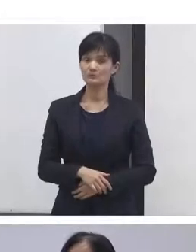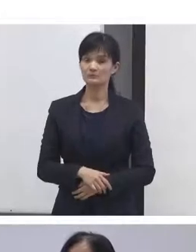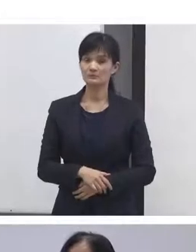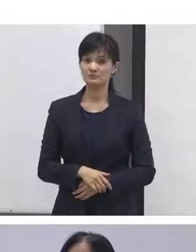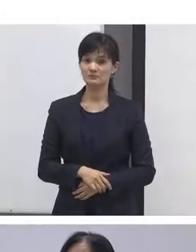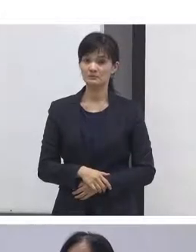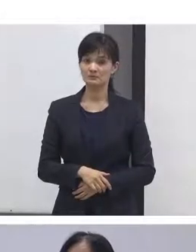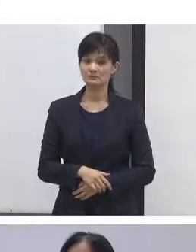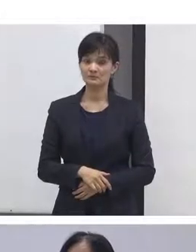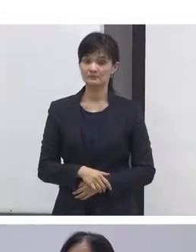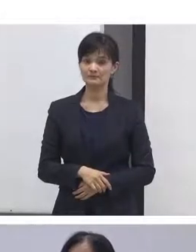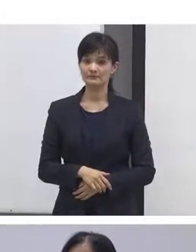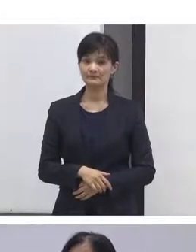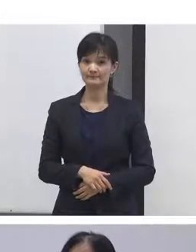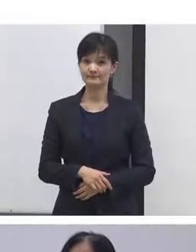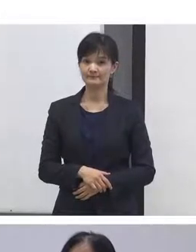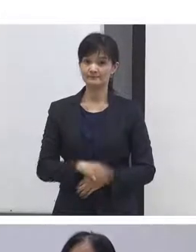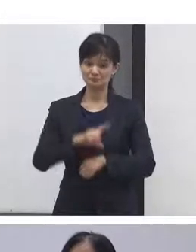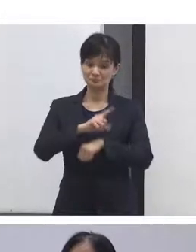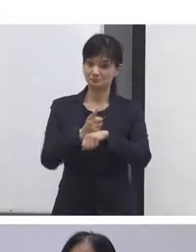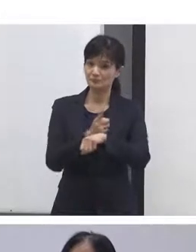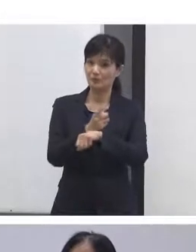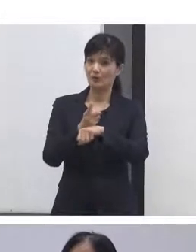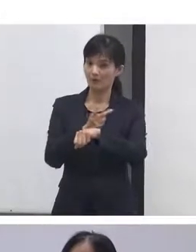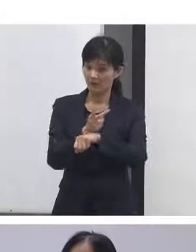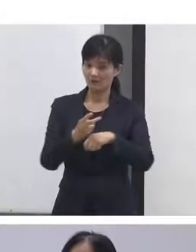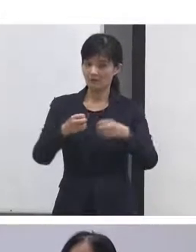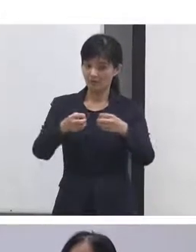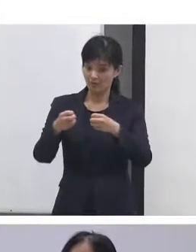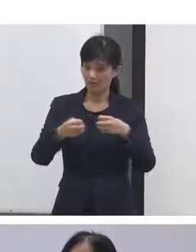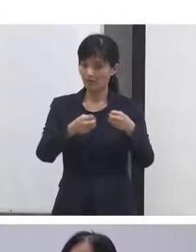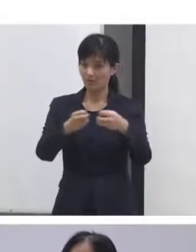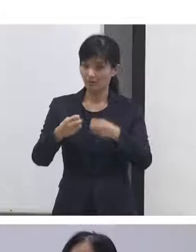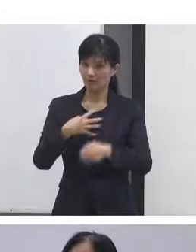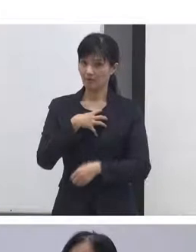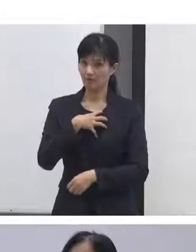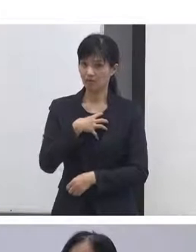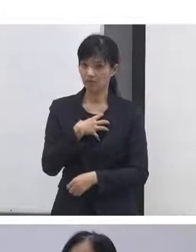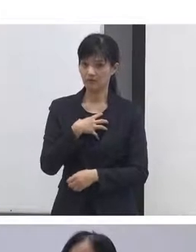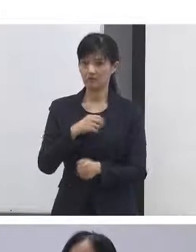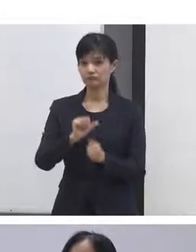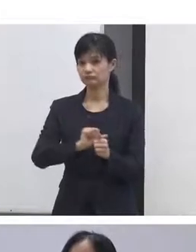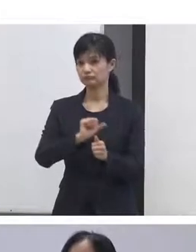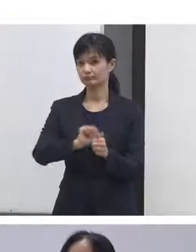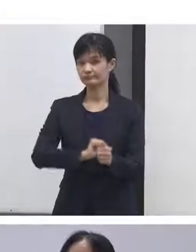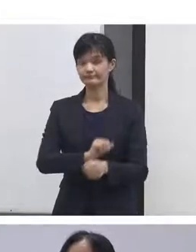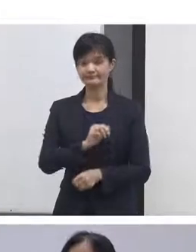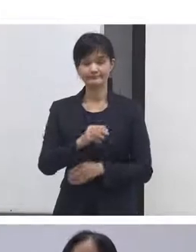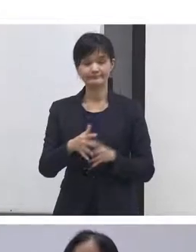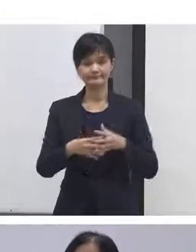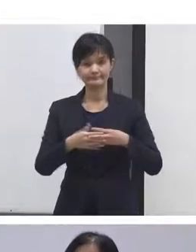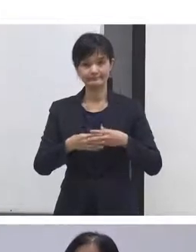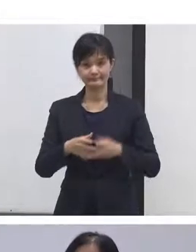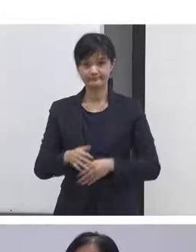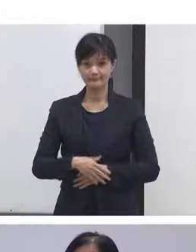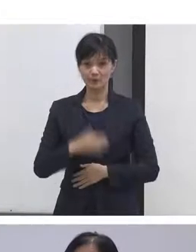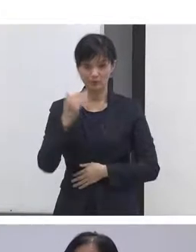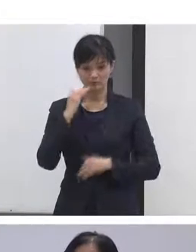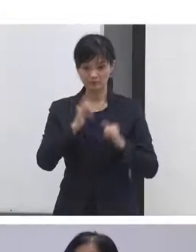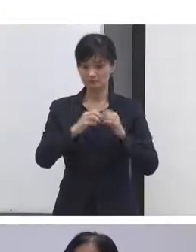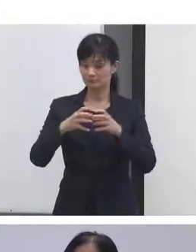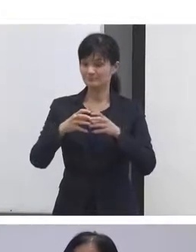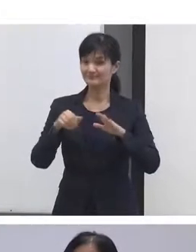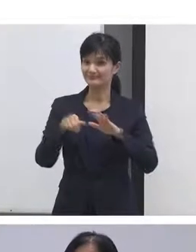有时候就是一两个小时都在讨论这个，真的是蛮无聊的事。但是就是你要成为社群的一份子，